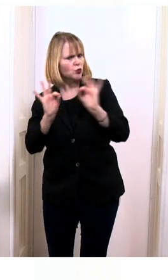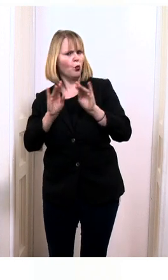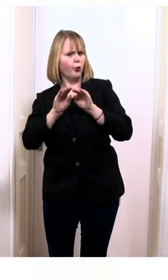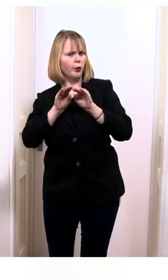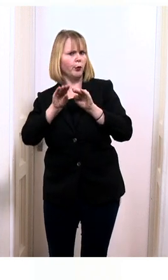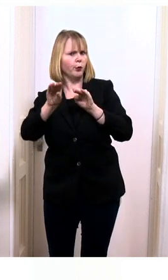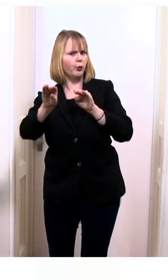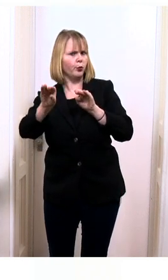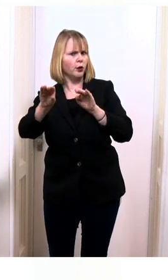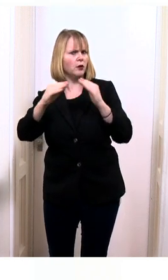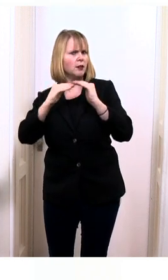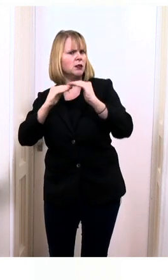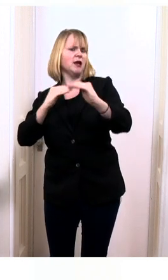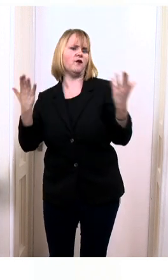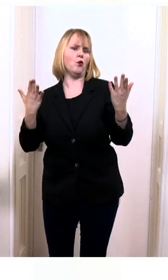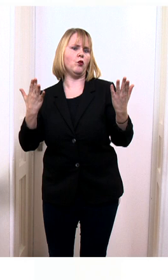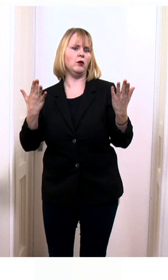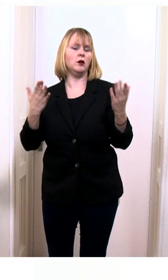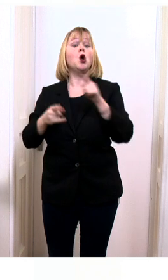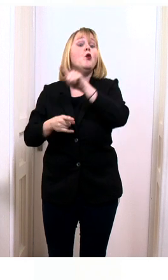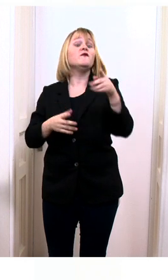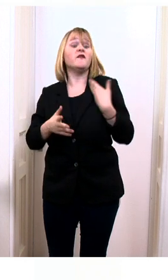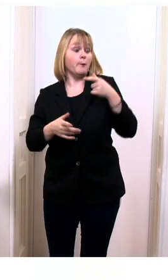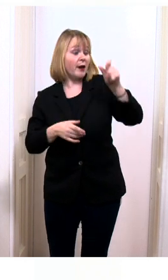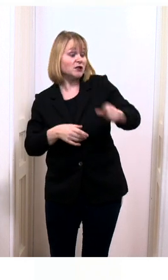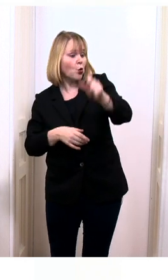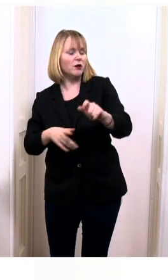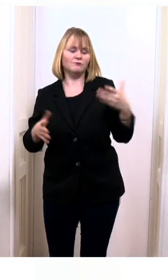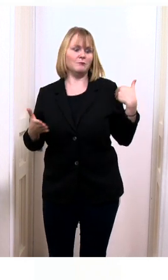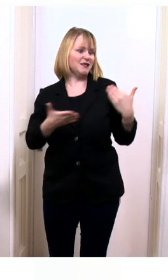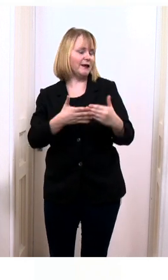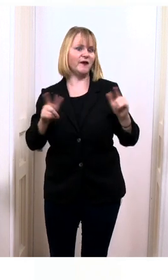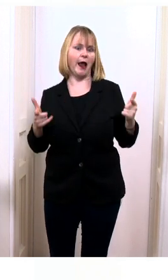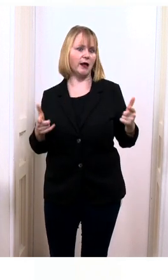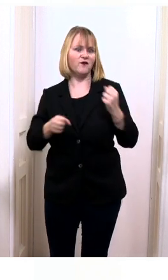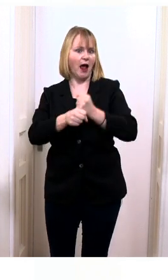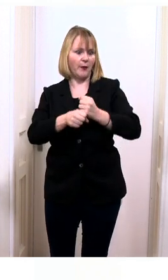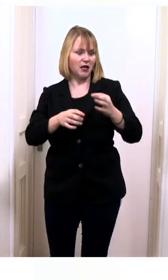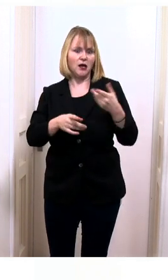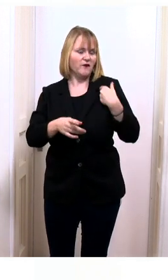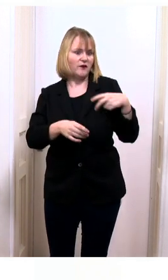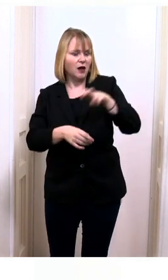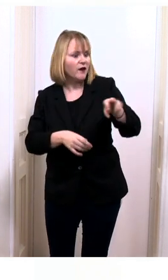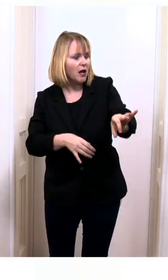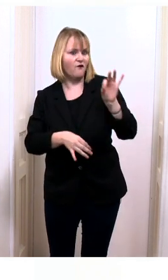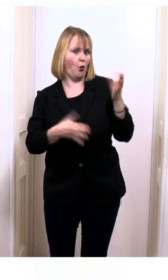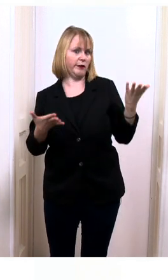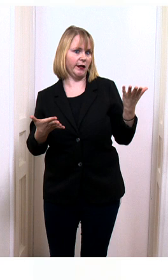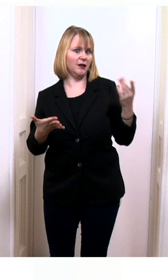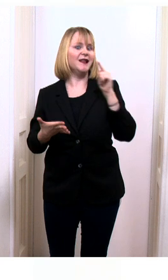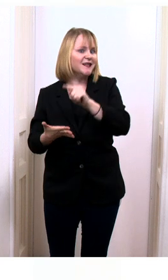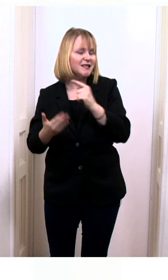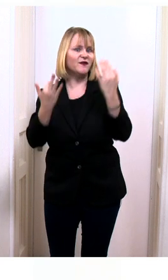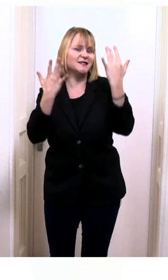sind. Für jeden Einzelnen, der aktuell keine Arbeit hat oder seiner Arbeit aufgrund der Maßnahmen nicht nachgehen kann, ändern diese